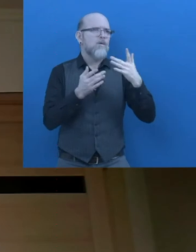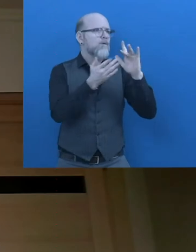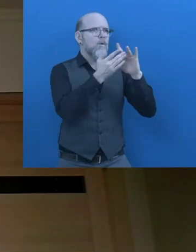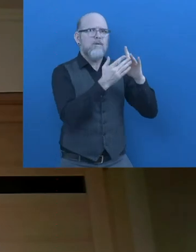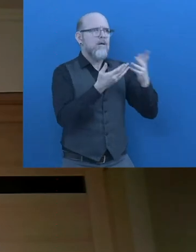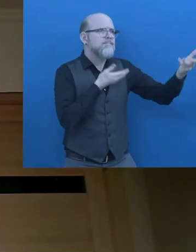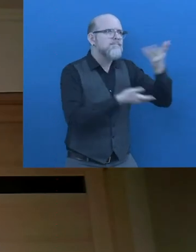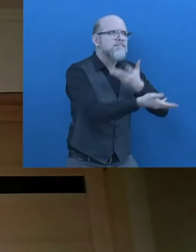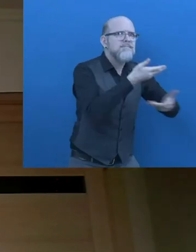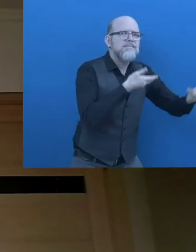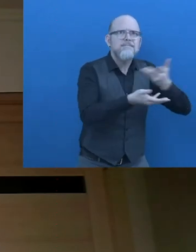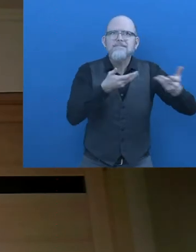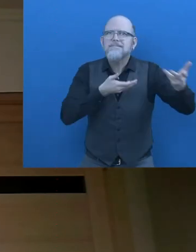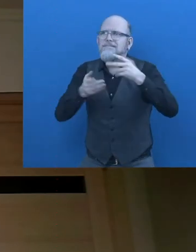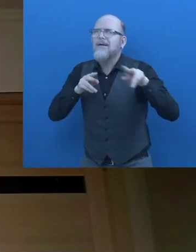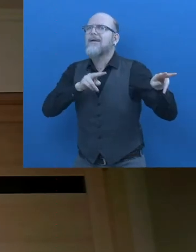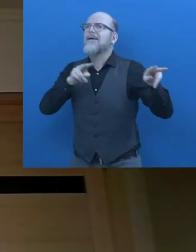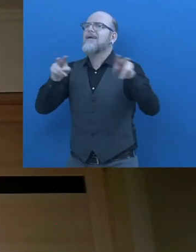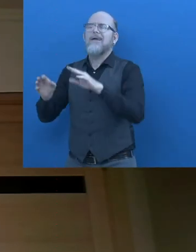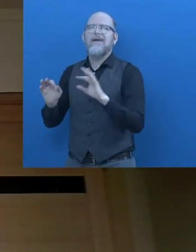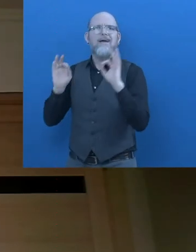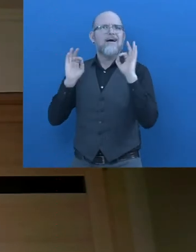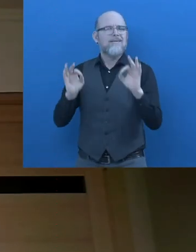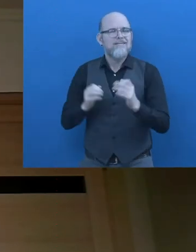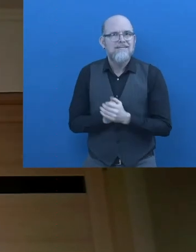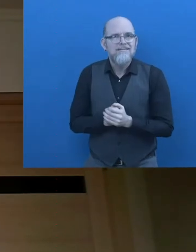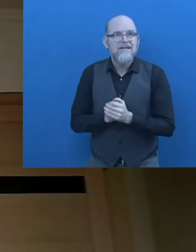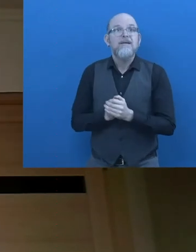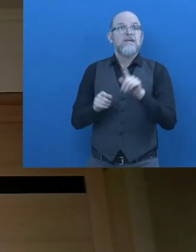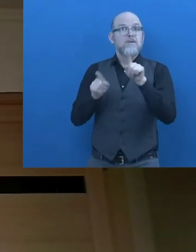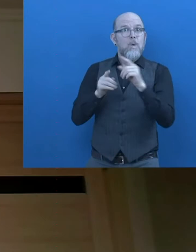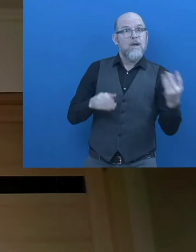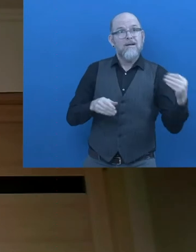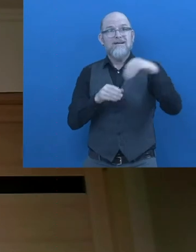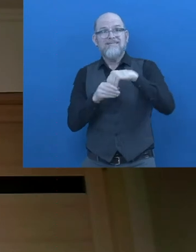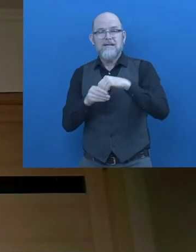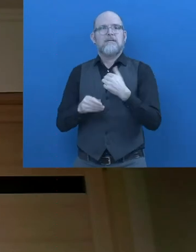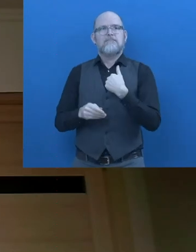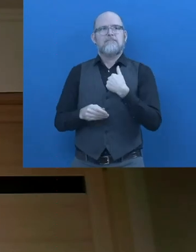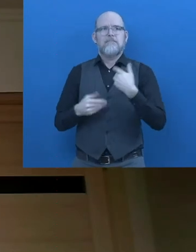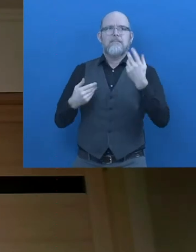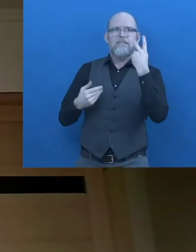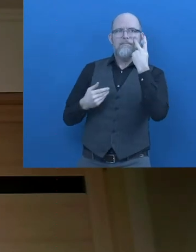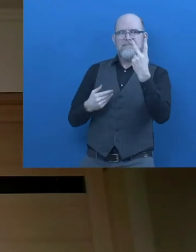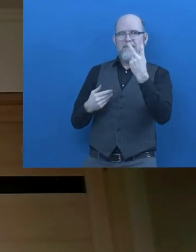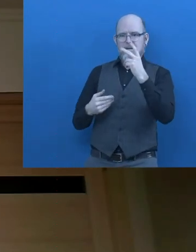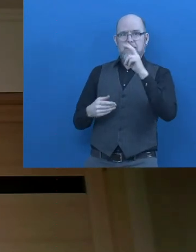между коллегами, соратниками по делу. И, что немаловажно, он